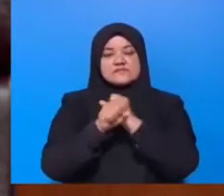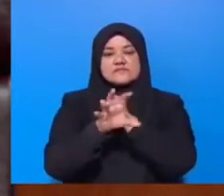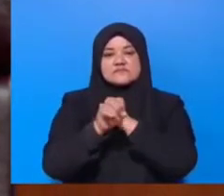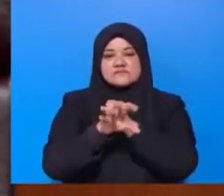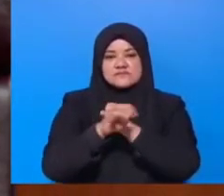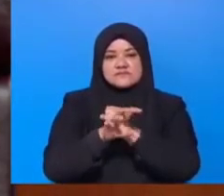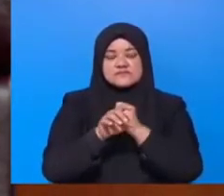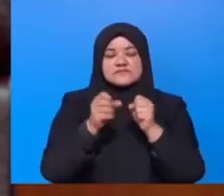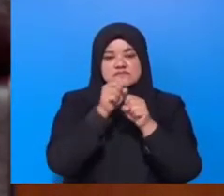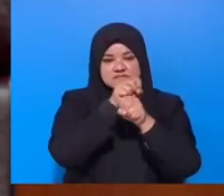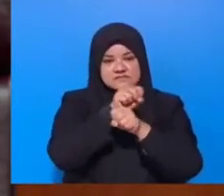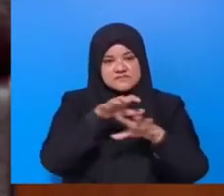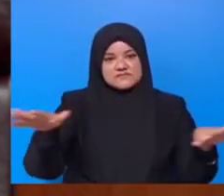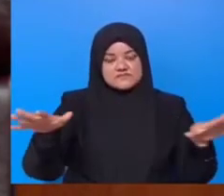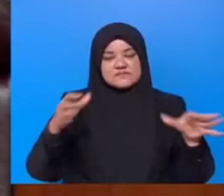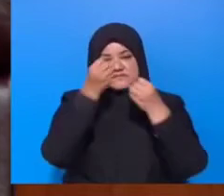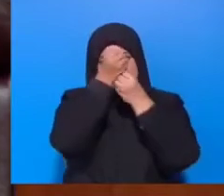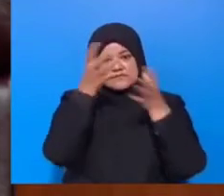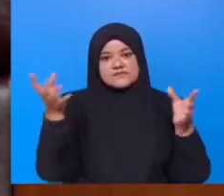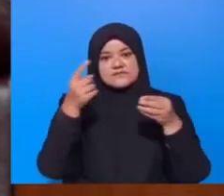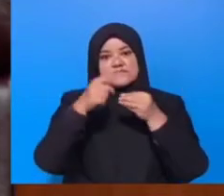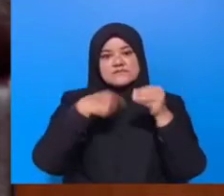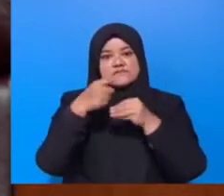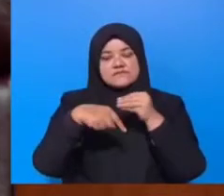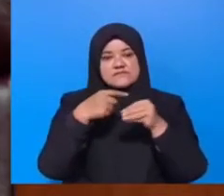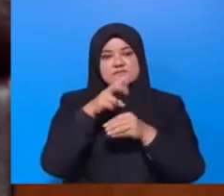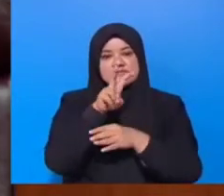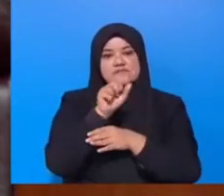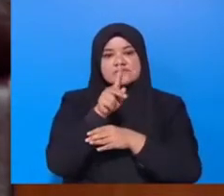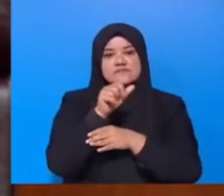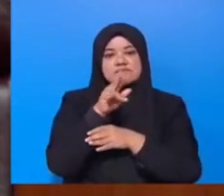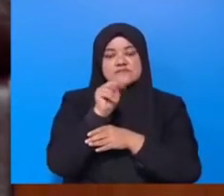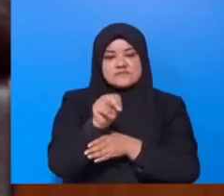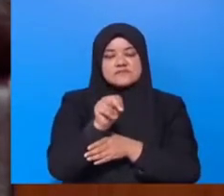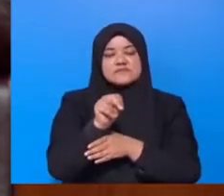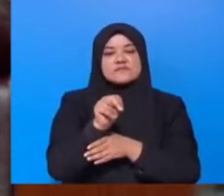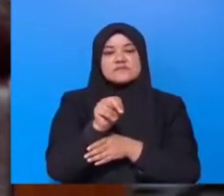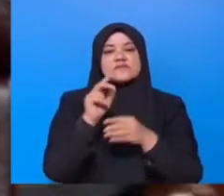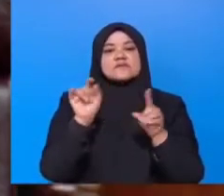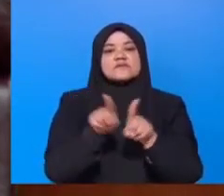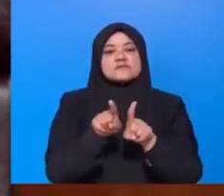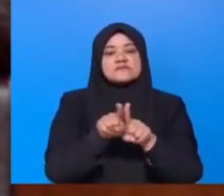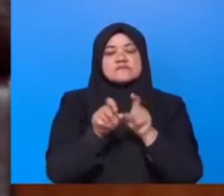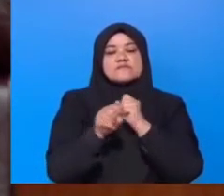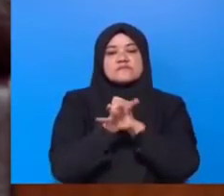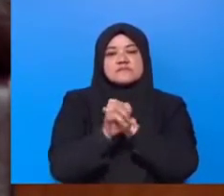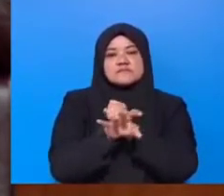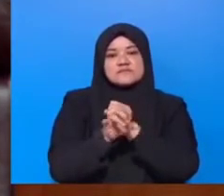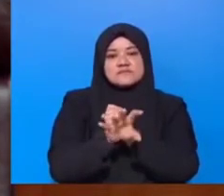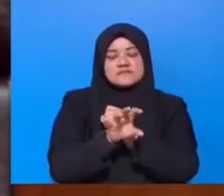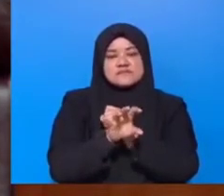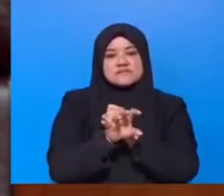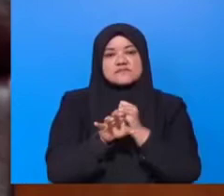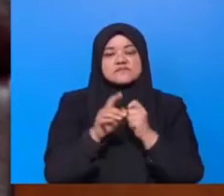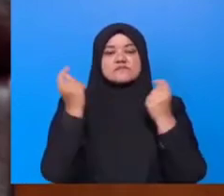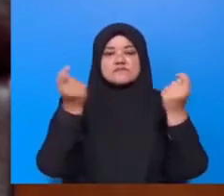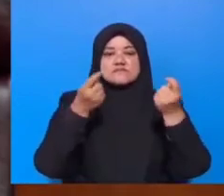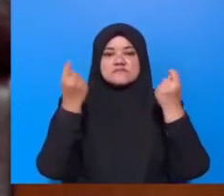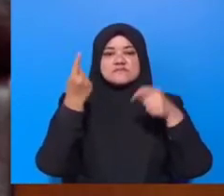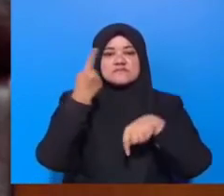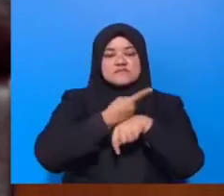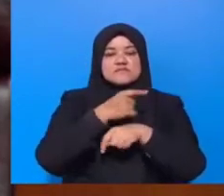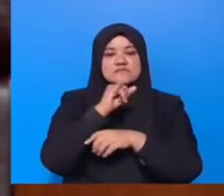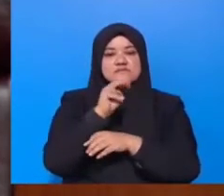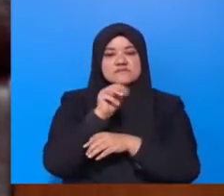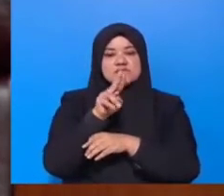dan menyebabkan maklumat berkat berbagai tahun bensin dan imunisasi seperti Champion semua sebutan